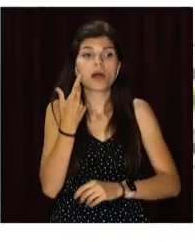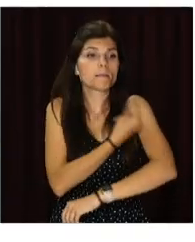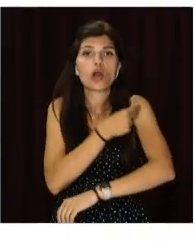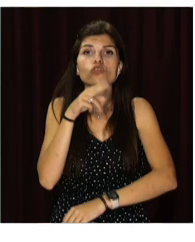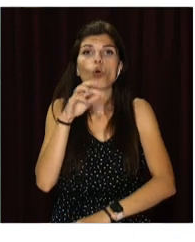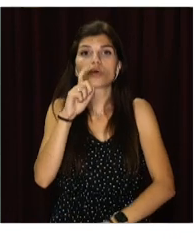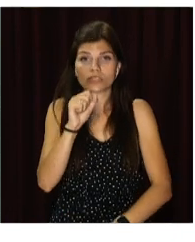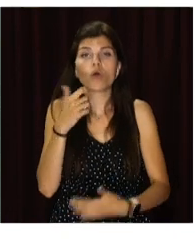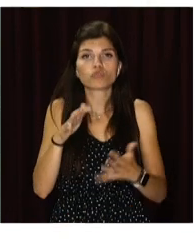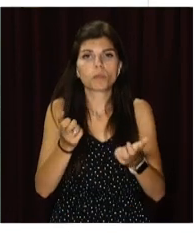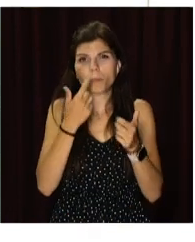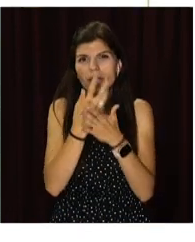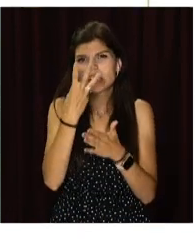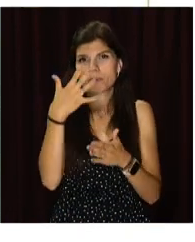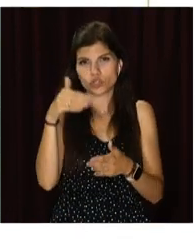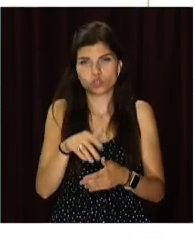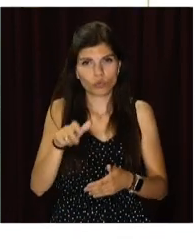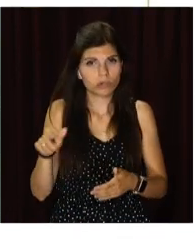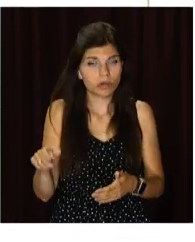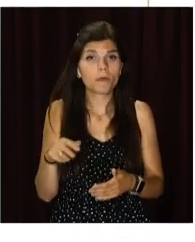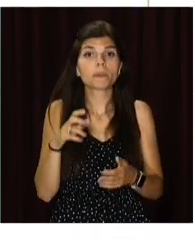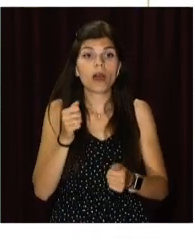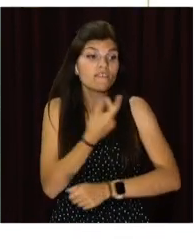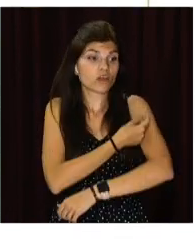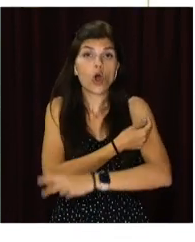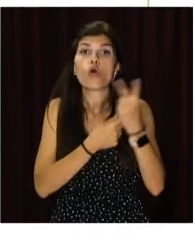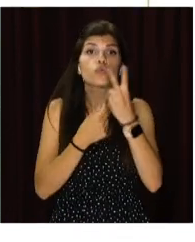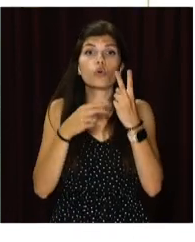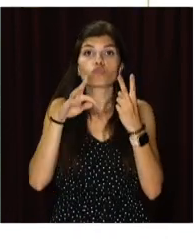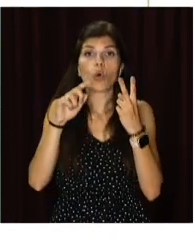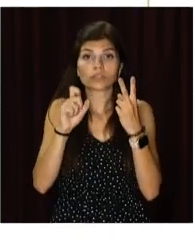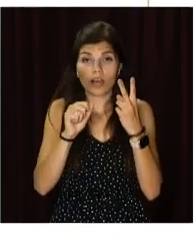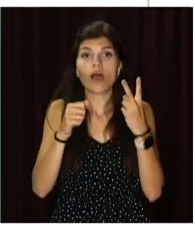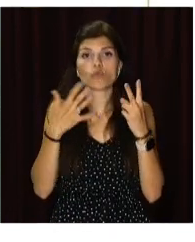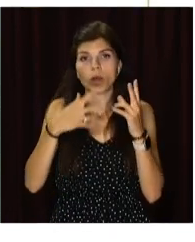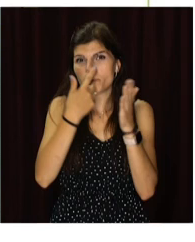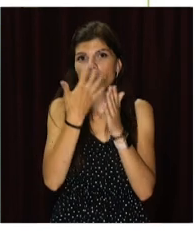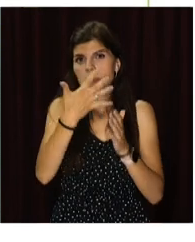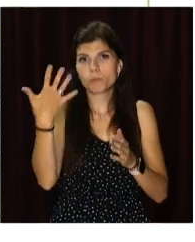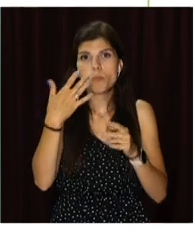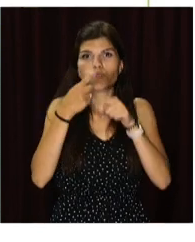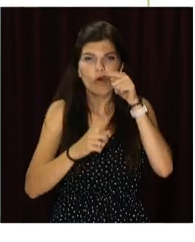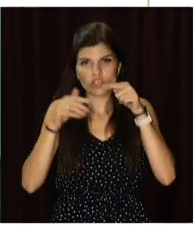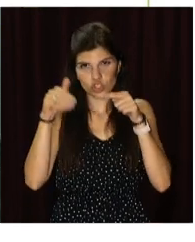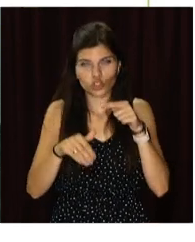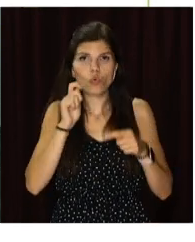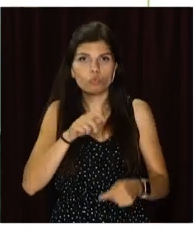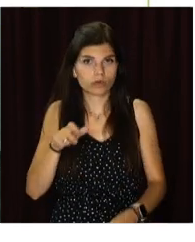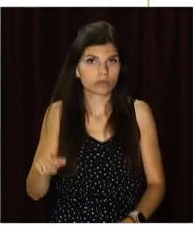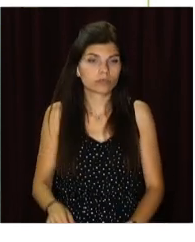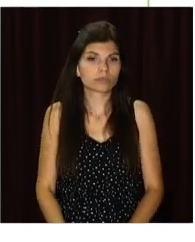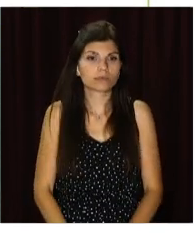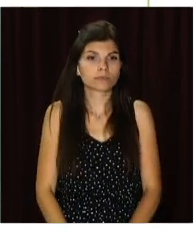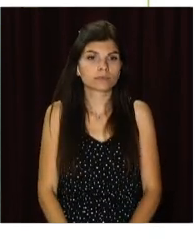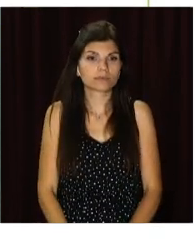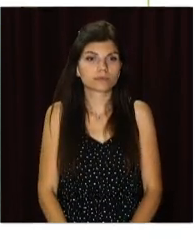вакцини отримали вже понад 35 тисяч людей. Вакцинувалися другою дозою майже 55,5 тисяч українців.